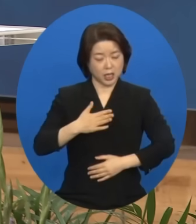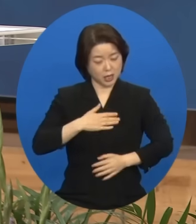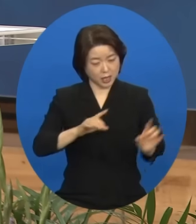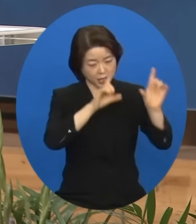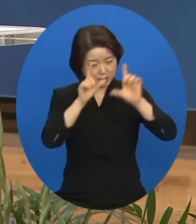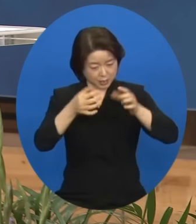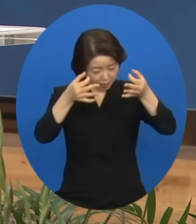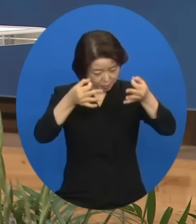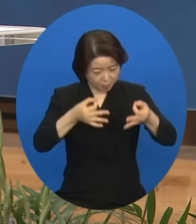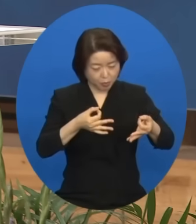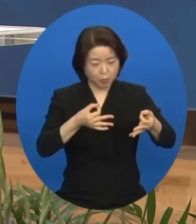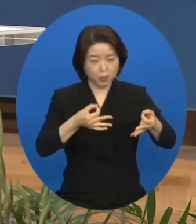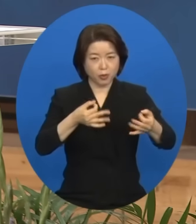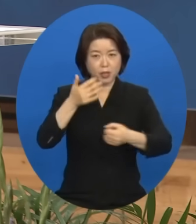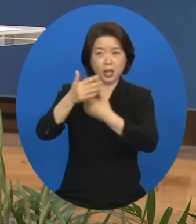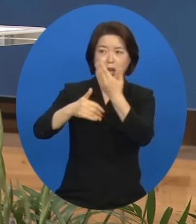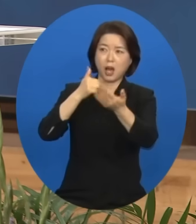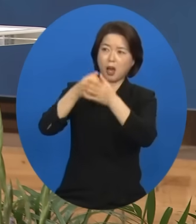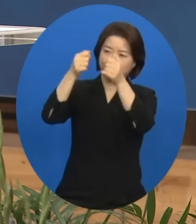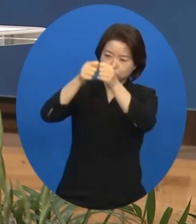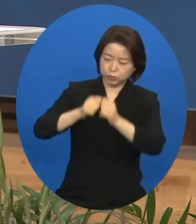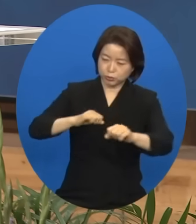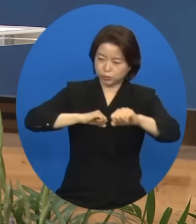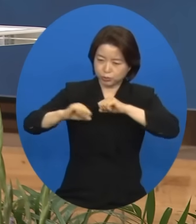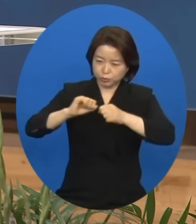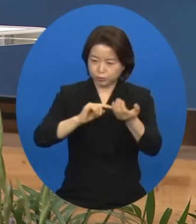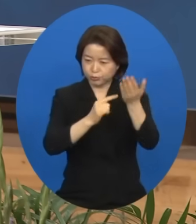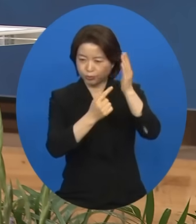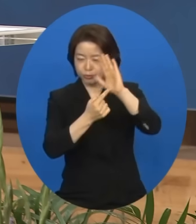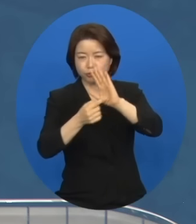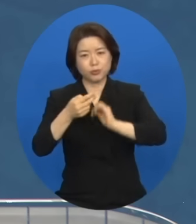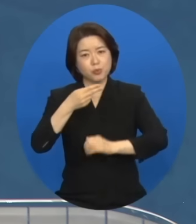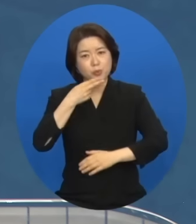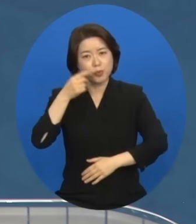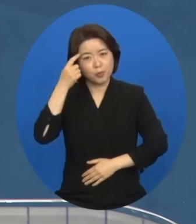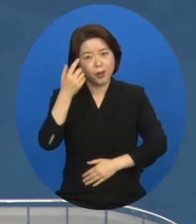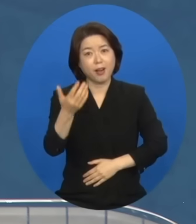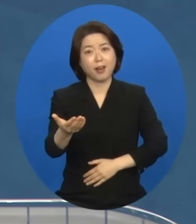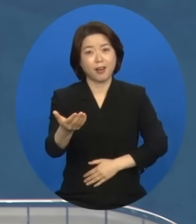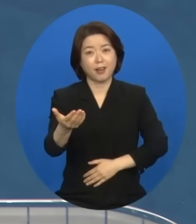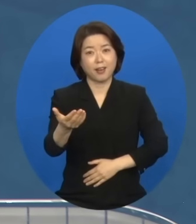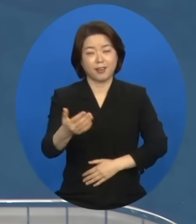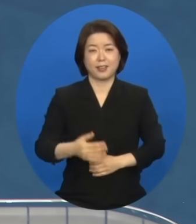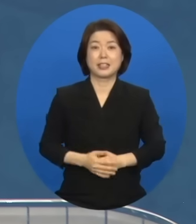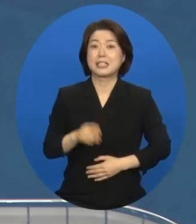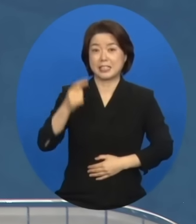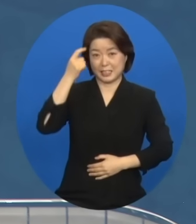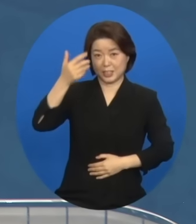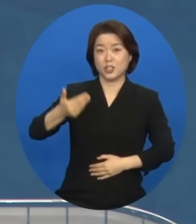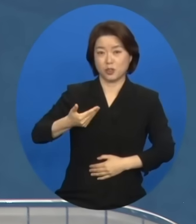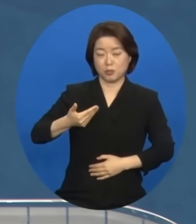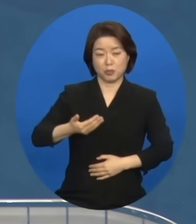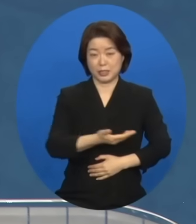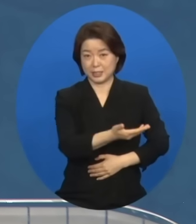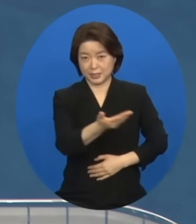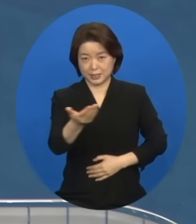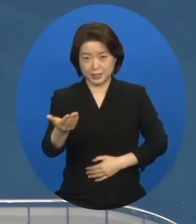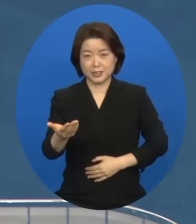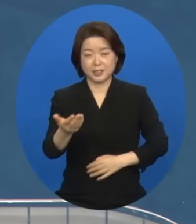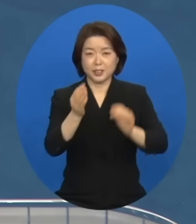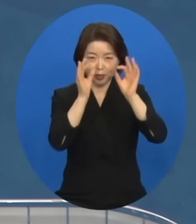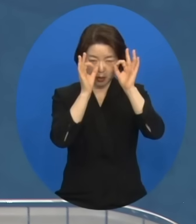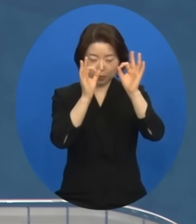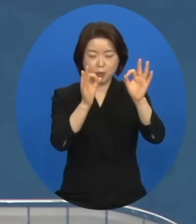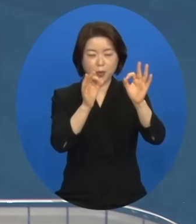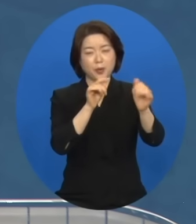속에서는 하나님은 구체적으로 역사해 주지 않으시나요? 그 질문하는